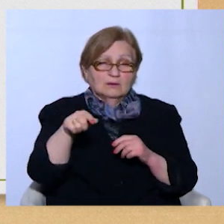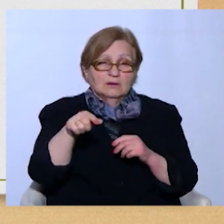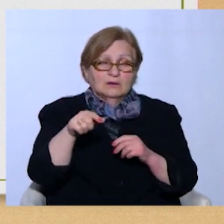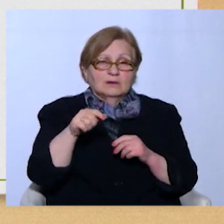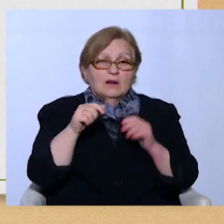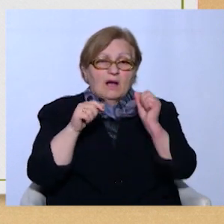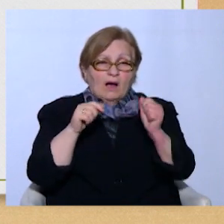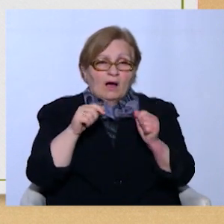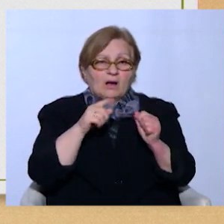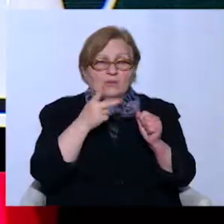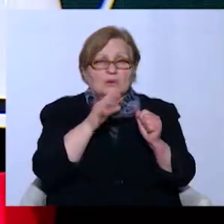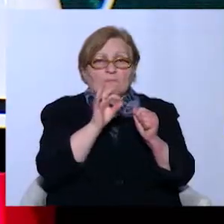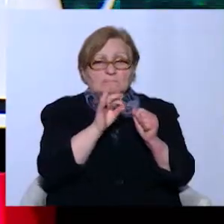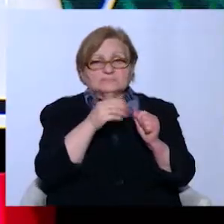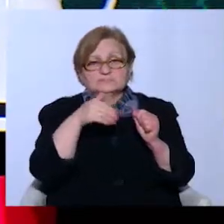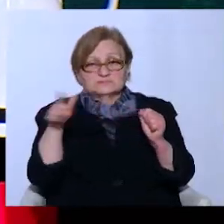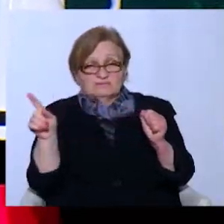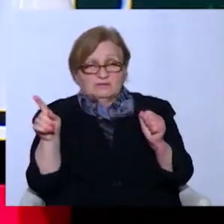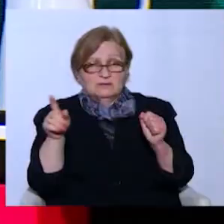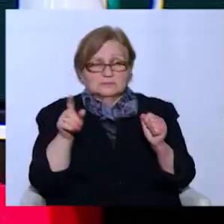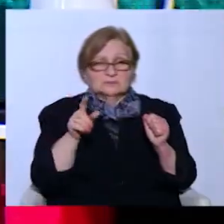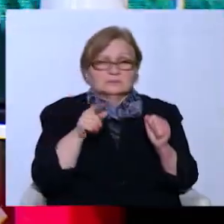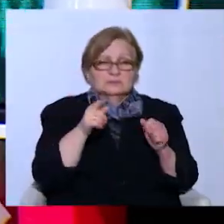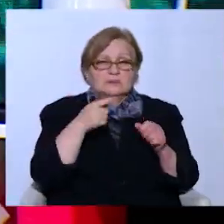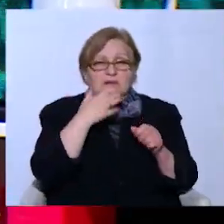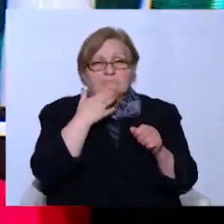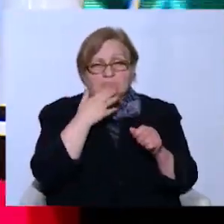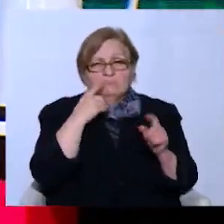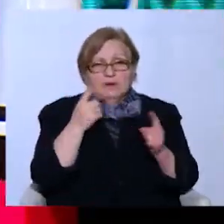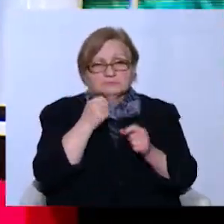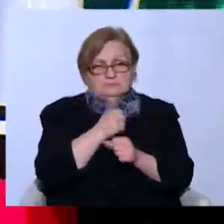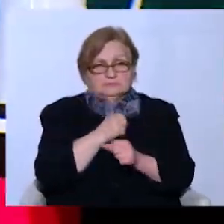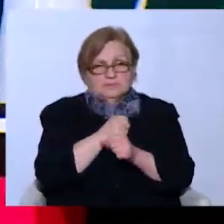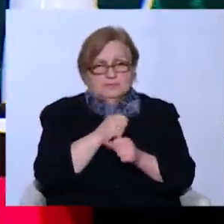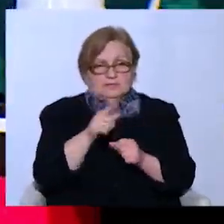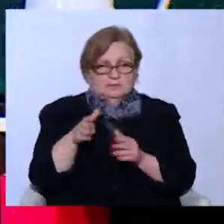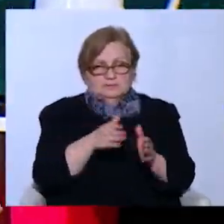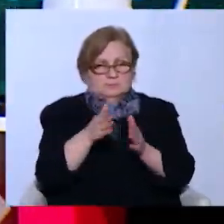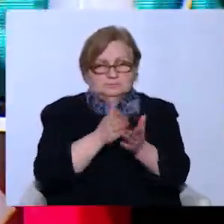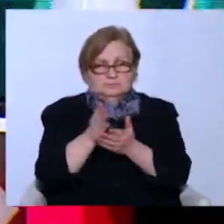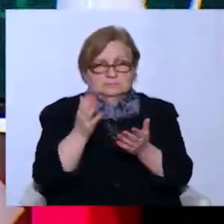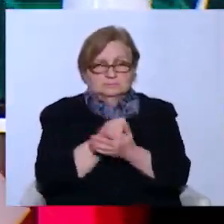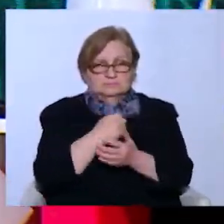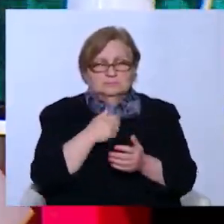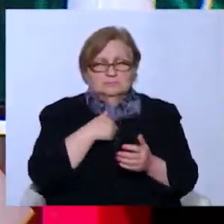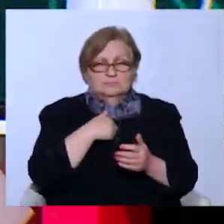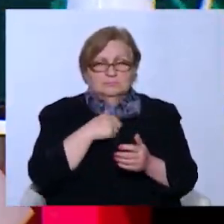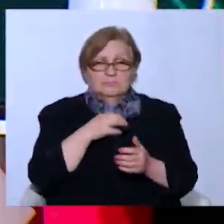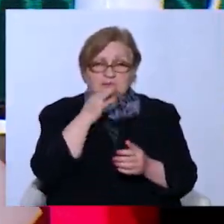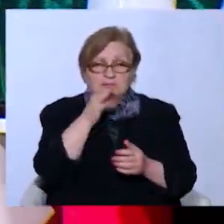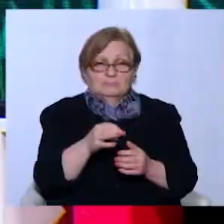რომ ა პარამეტრი 0-ისგან უნდა განსხვავდებოდეს, მარტივად შეძლებთ ამ გზის დასრულებას. მოდით მე